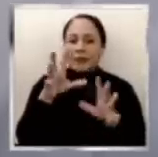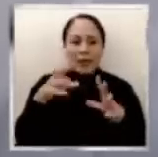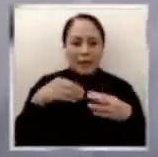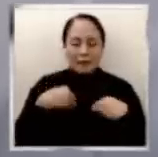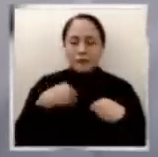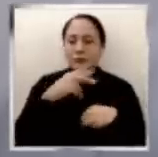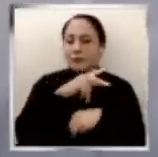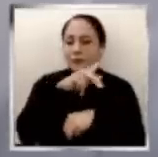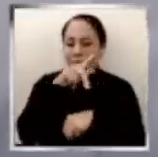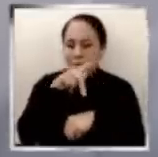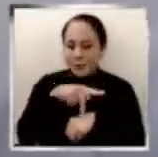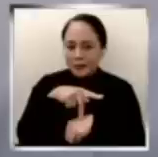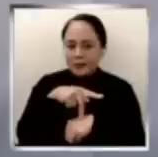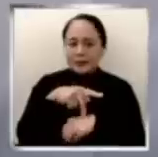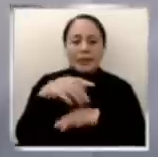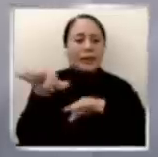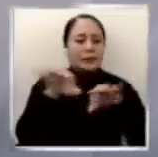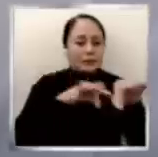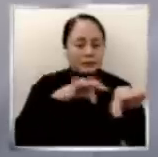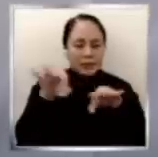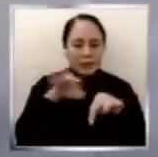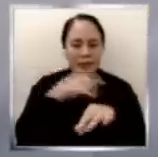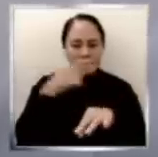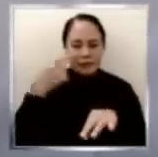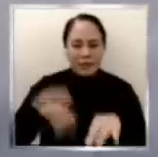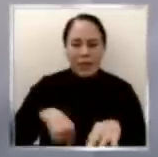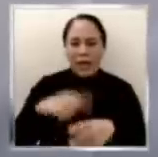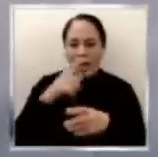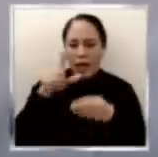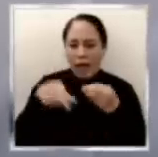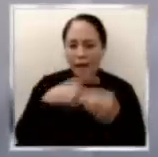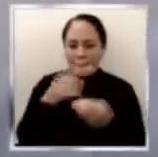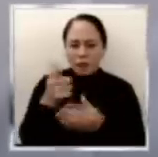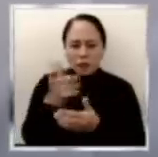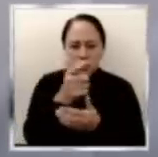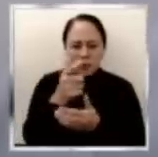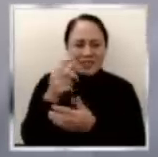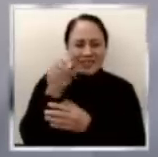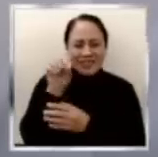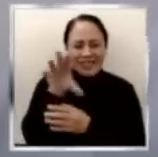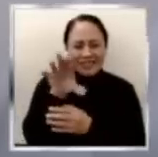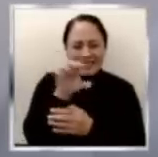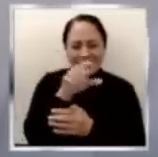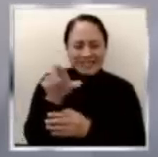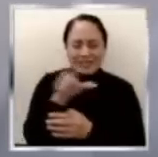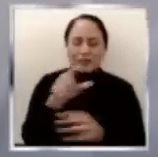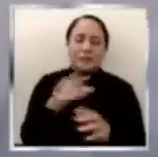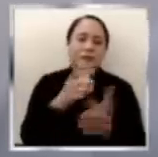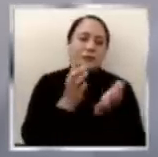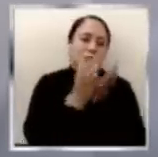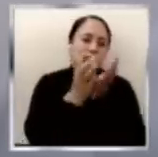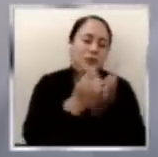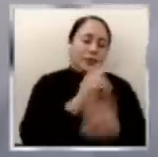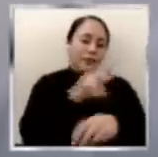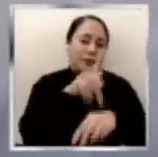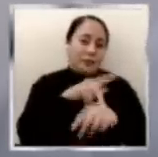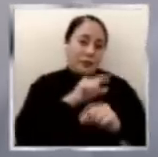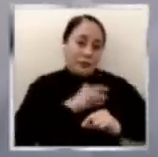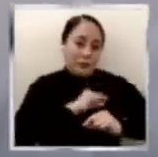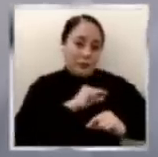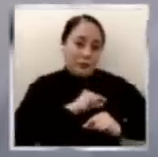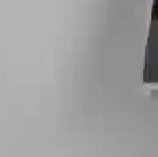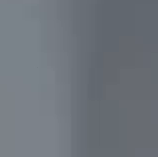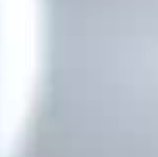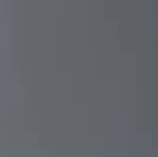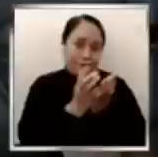sa paliwanag ng China sa panunutok nila ng laser sa barko ng Philippine Coast Guard. Yan ang tinutukan ni JP